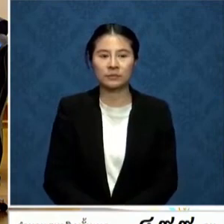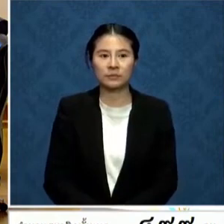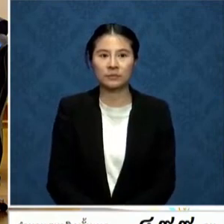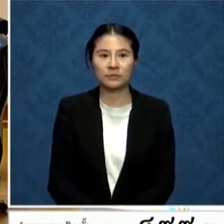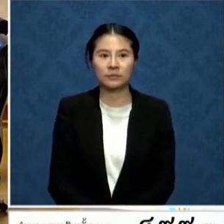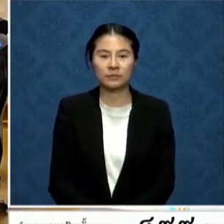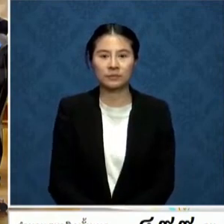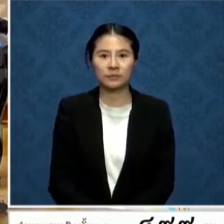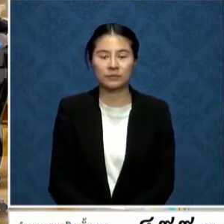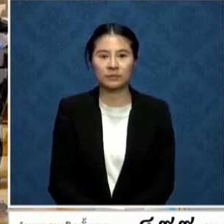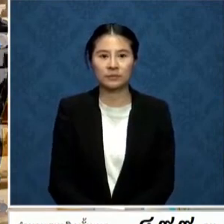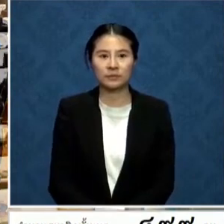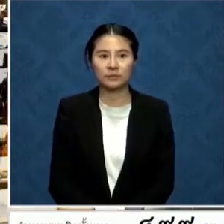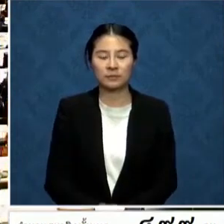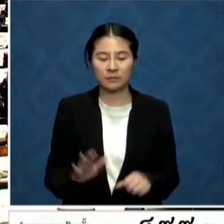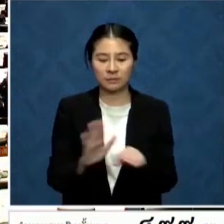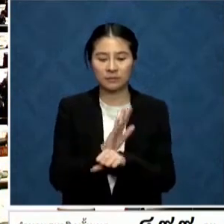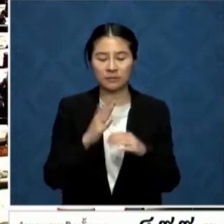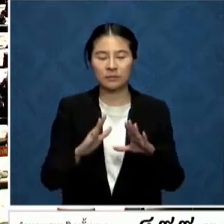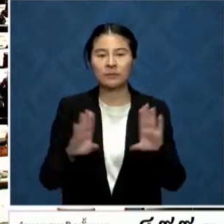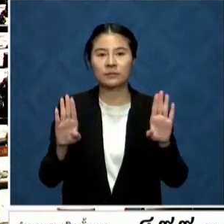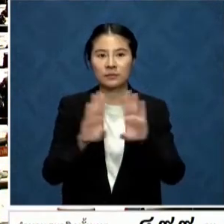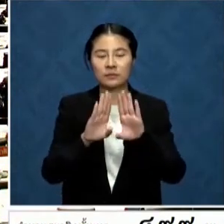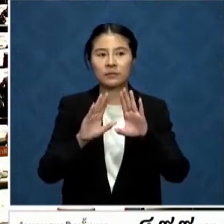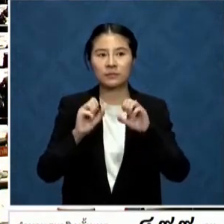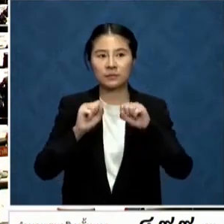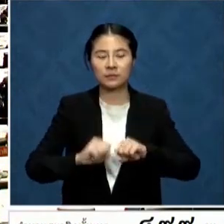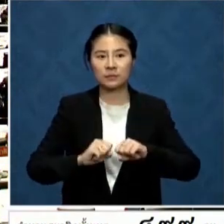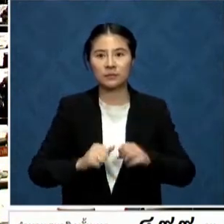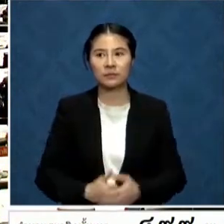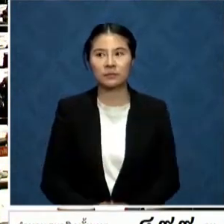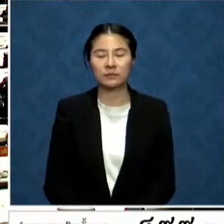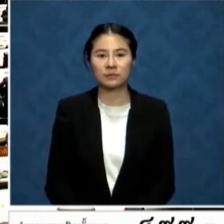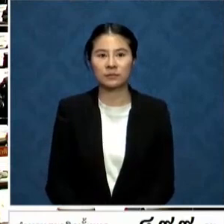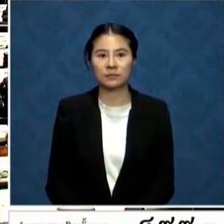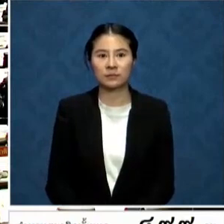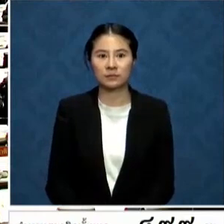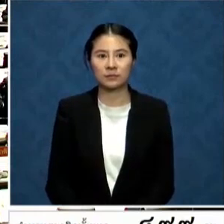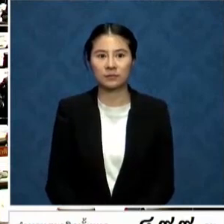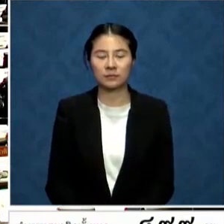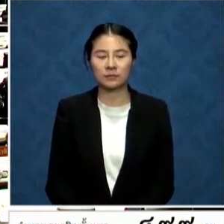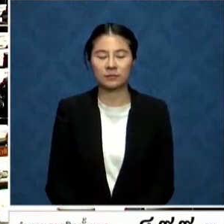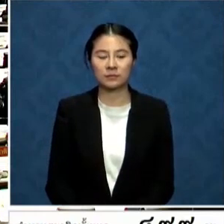ครับครับครบแล้วนะครับผมขอปิดการลงมติครับเชิญเจ้าหน้าที่แสดงผล